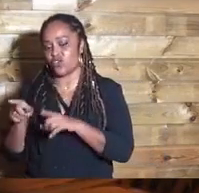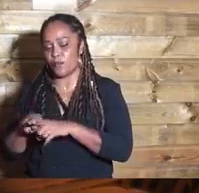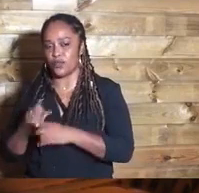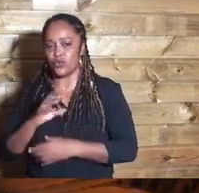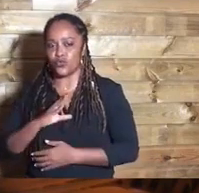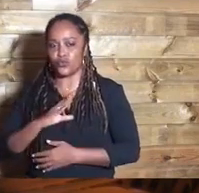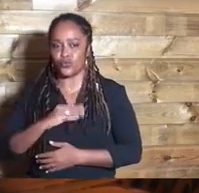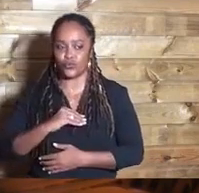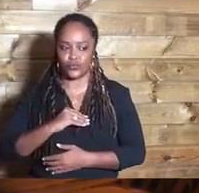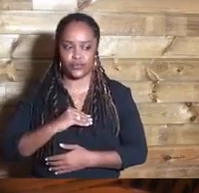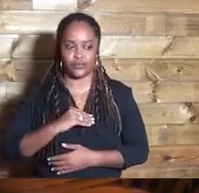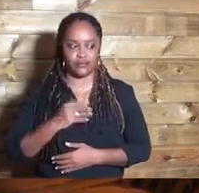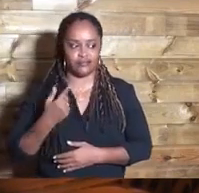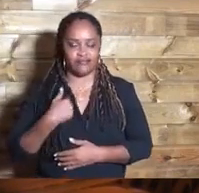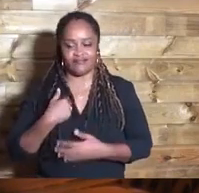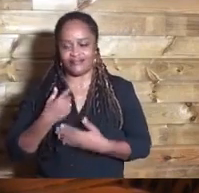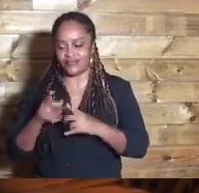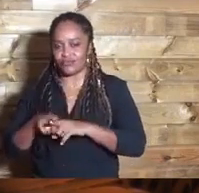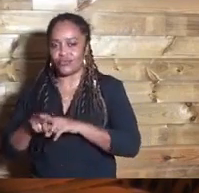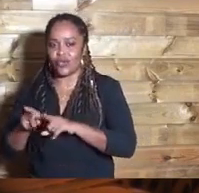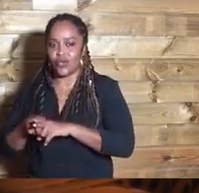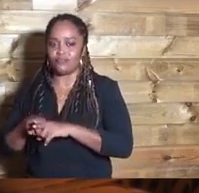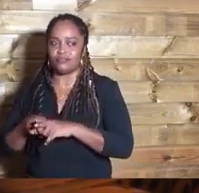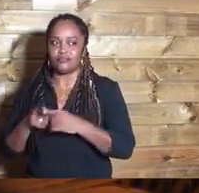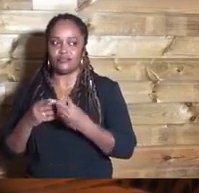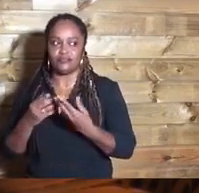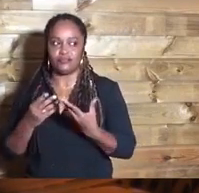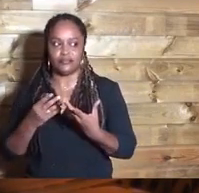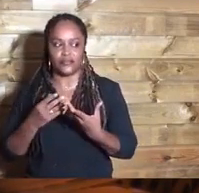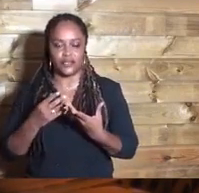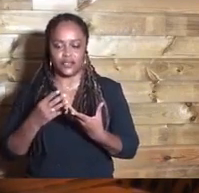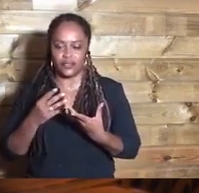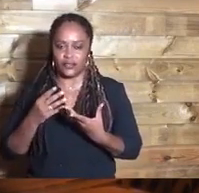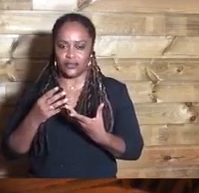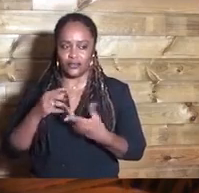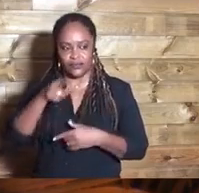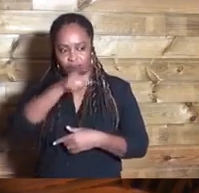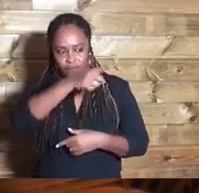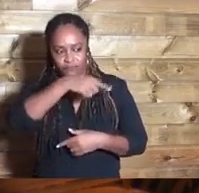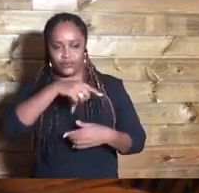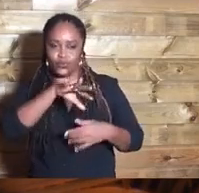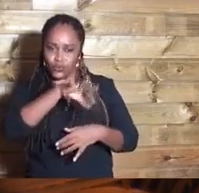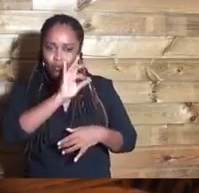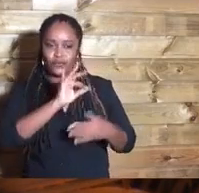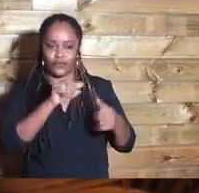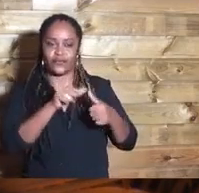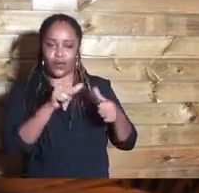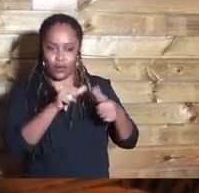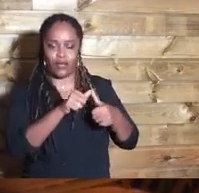en rassuré parce qu'on a vu que ça a été faux fait, ils ont trouvé ça a été faux fait, et